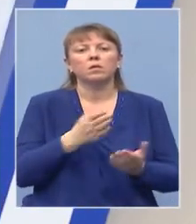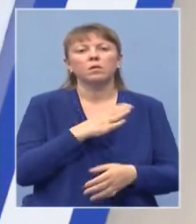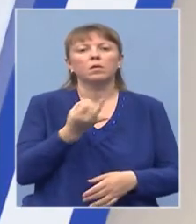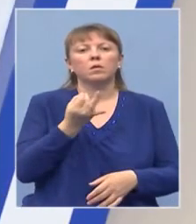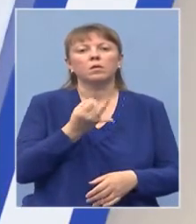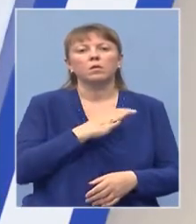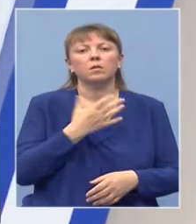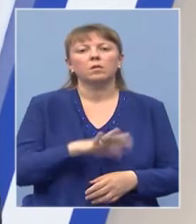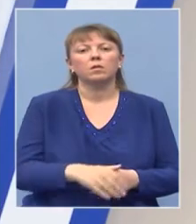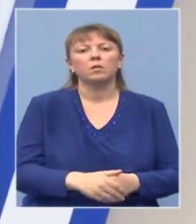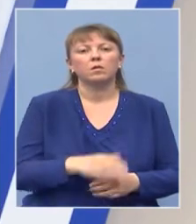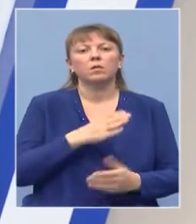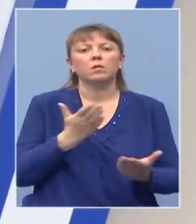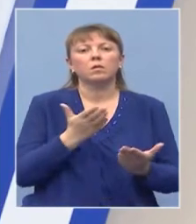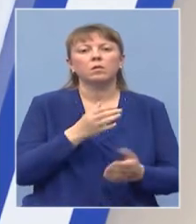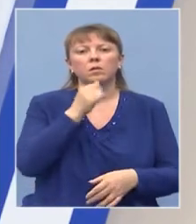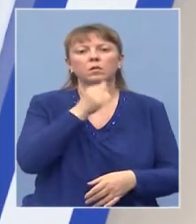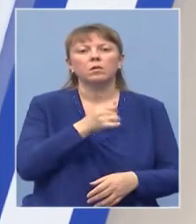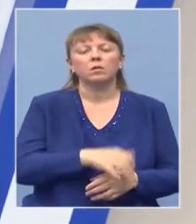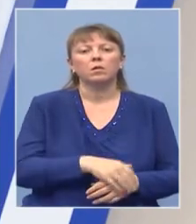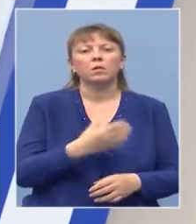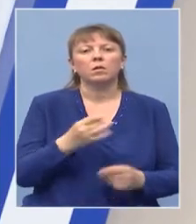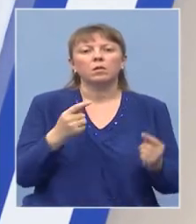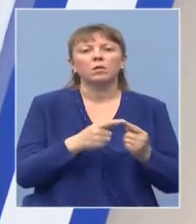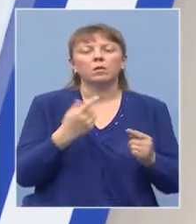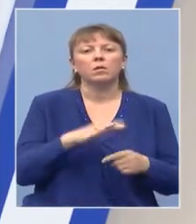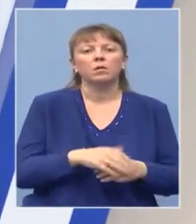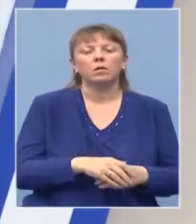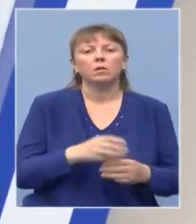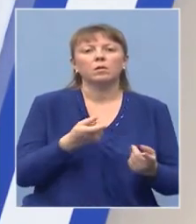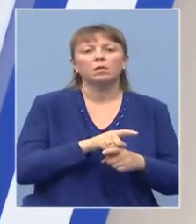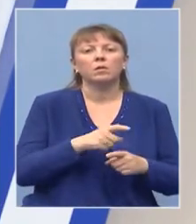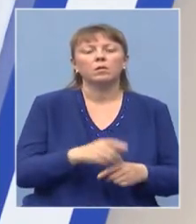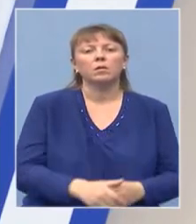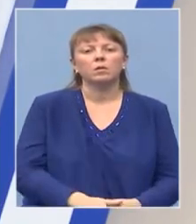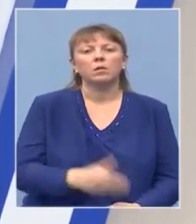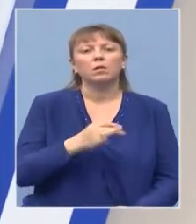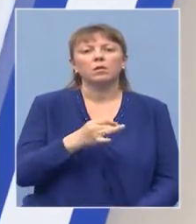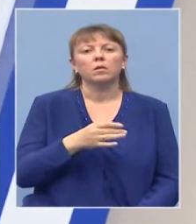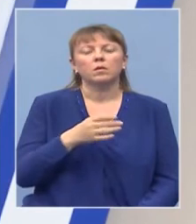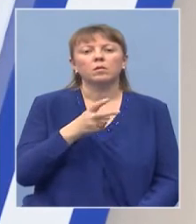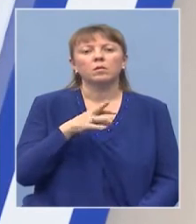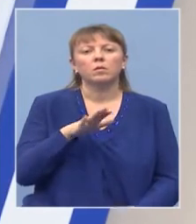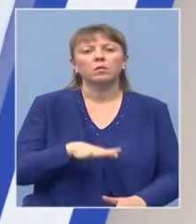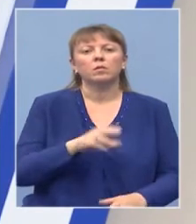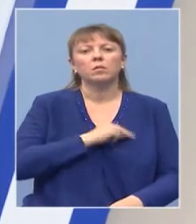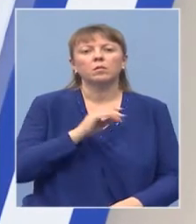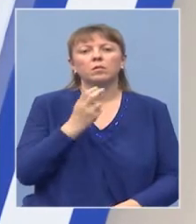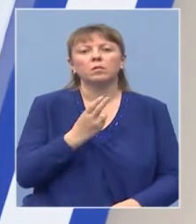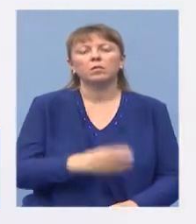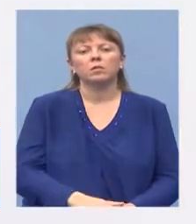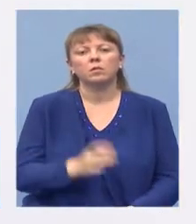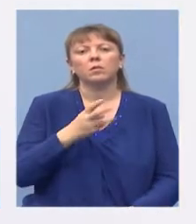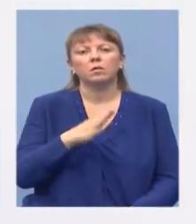интересная, какая-то, возможно, ну, действительно меняющая текущие условия работы ЦОНов?